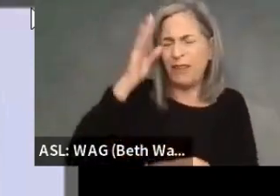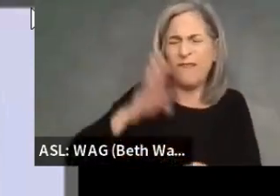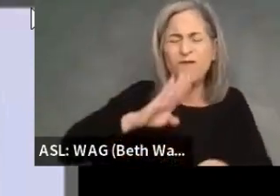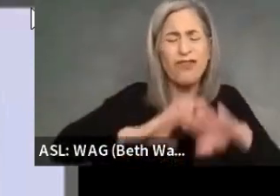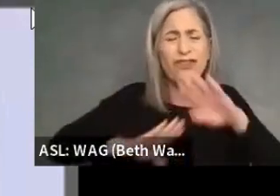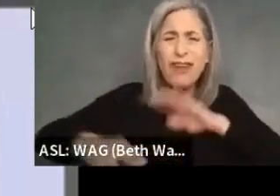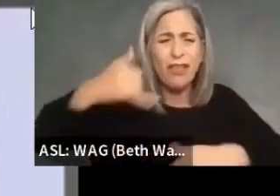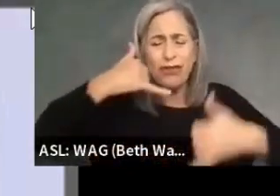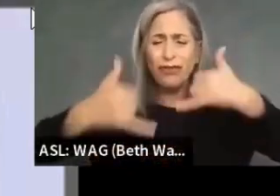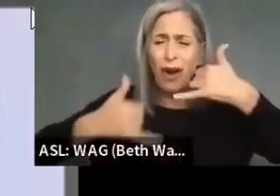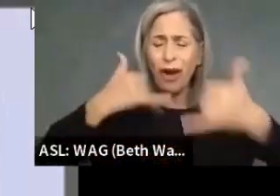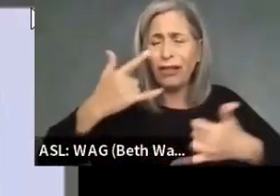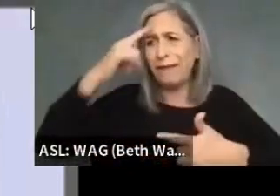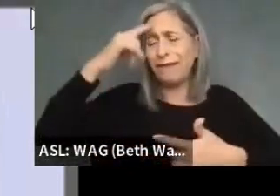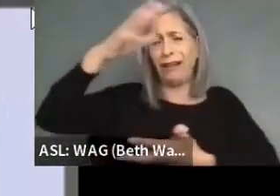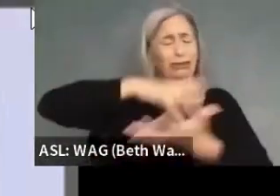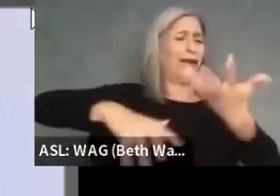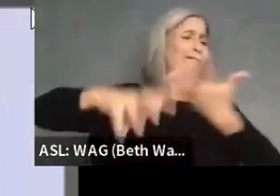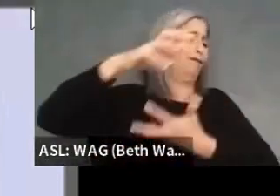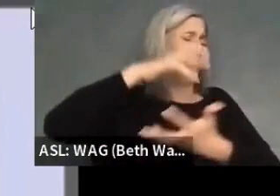我们的工作呢，